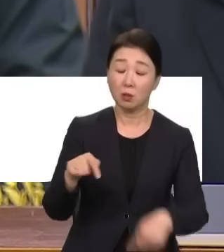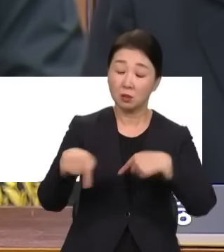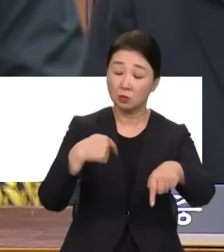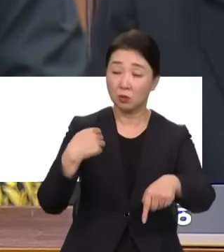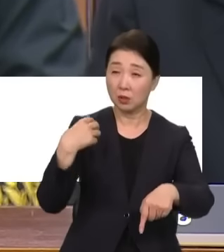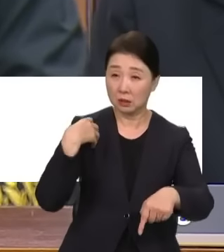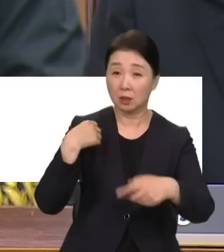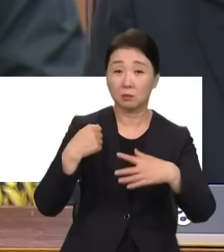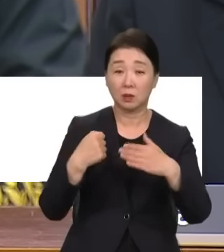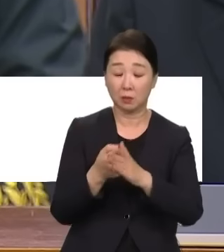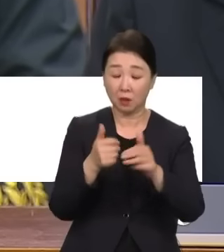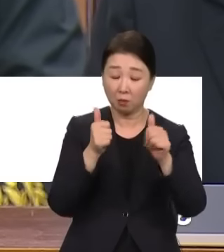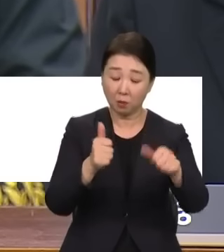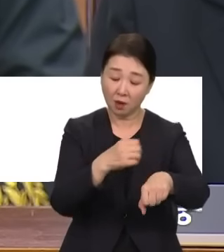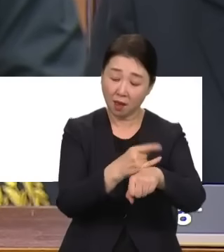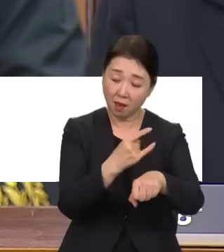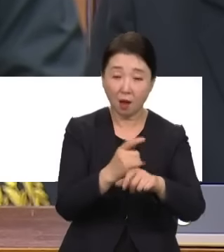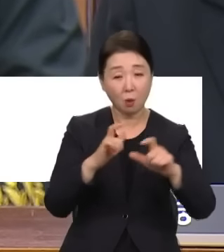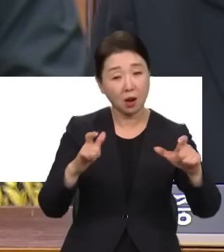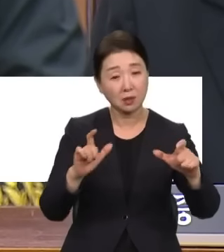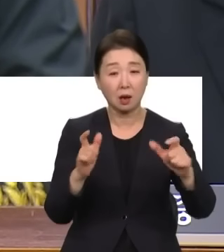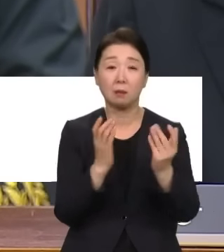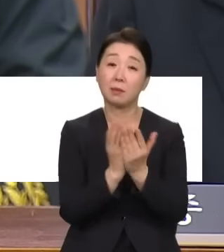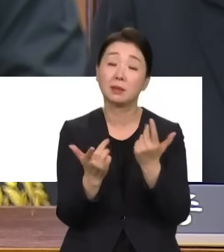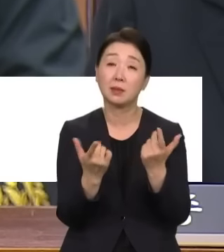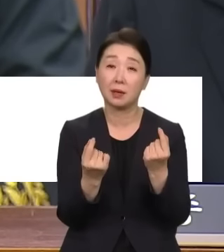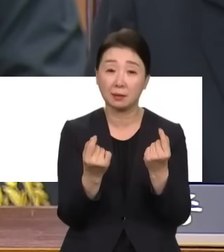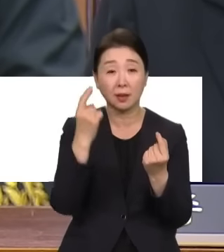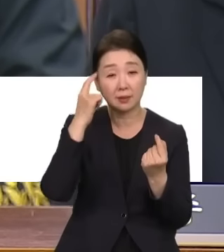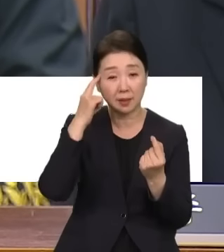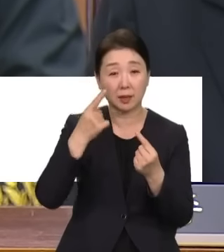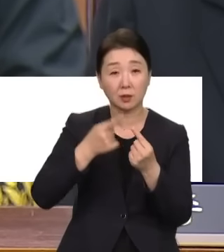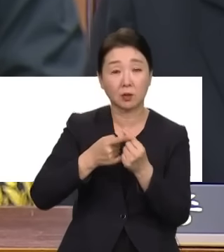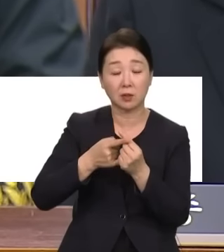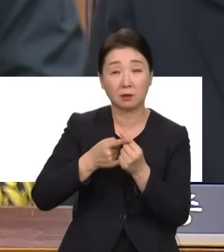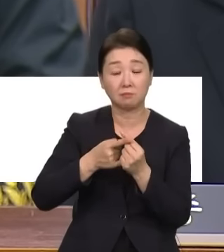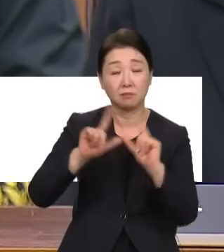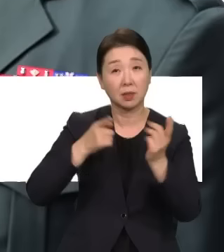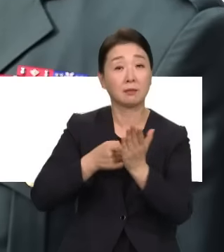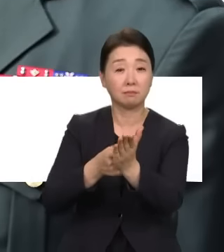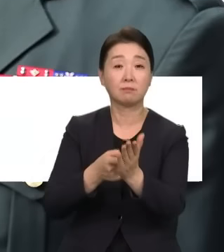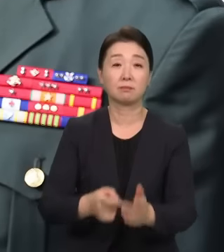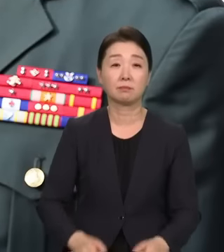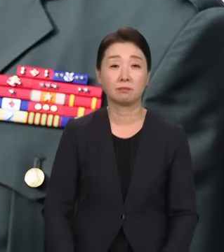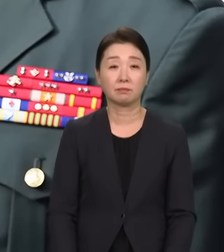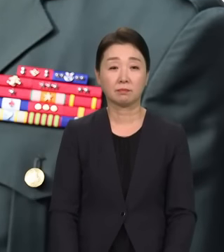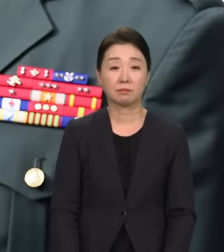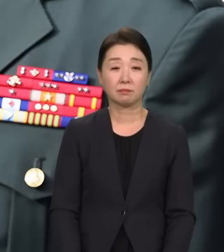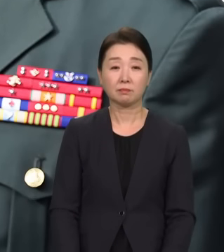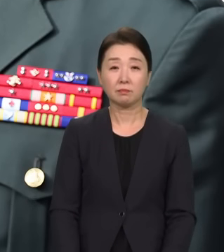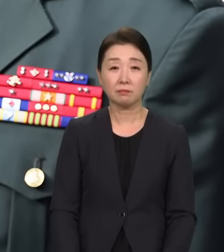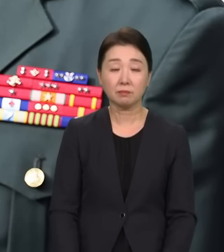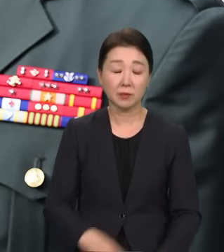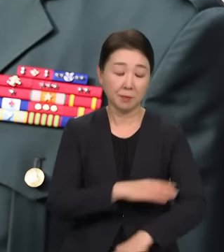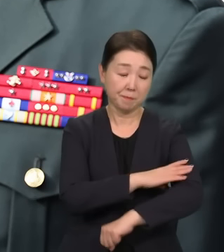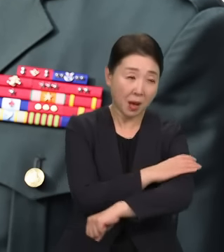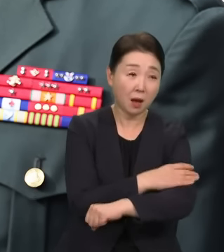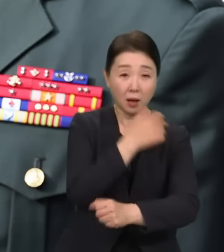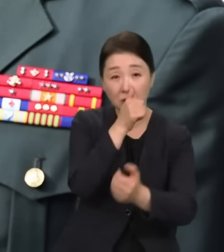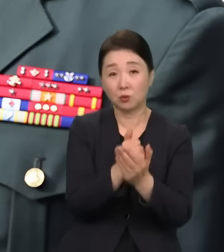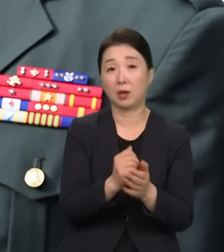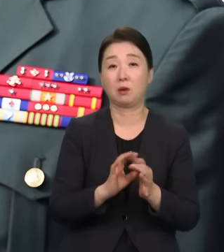법적 책임을까지 확장하는 것은 맞지 않다는 의견을 첫째 날은 제가 냈었습니다. 그러면서 직권남용 혐의와